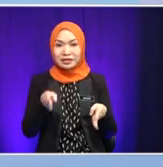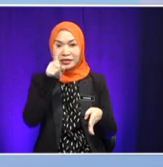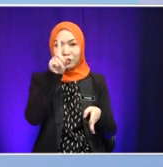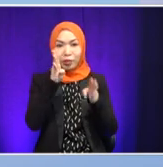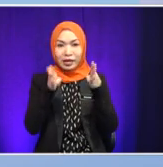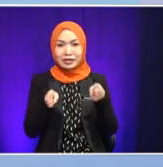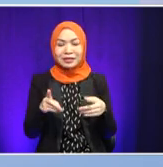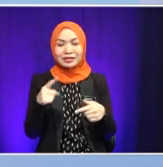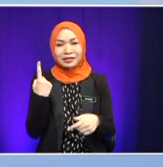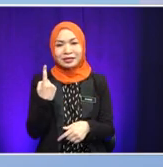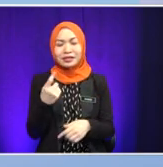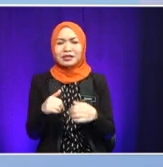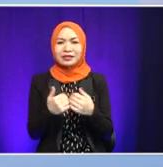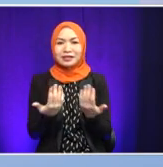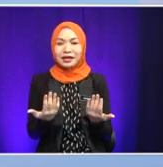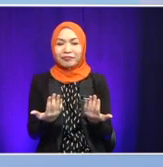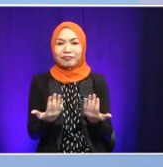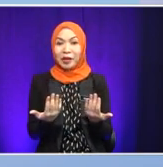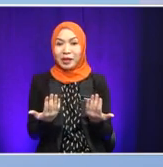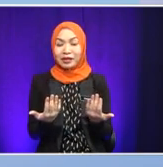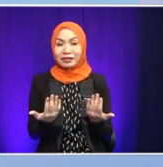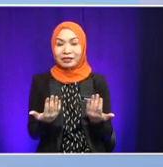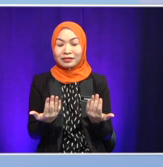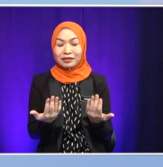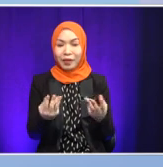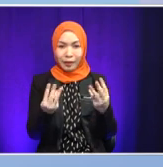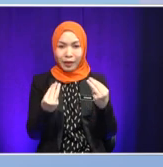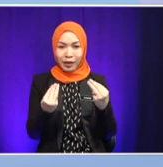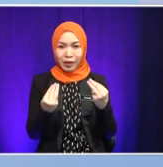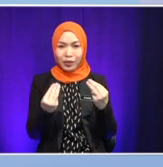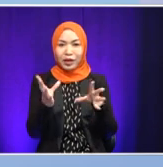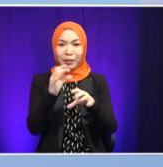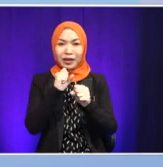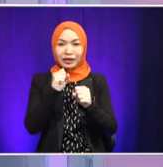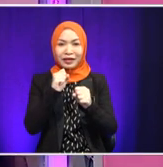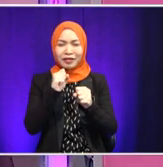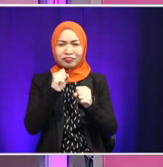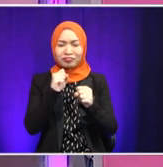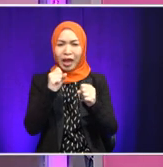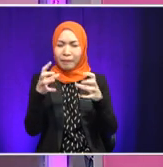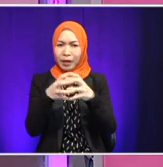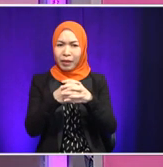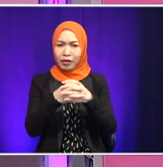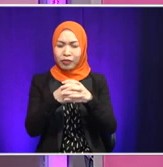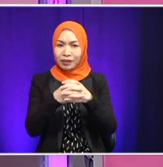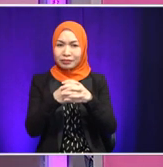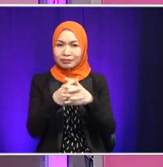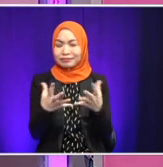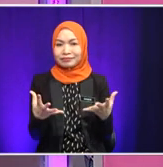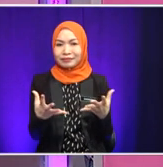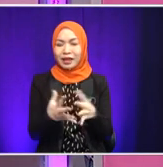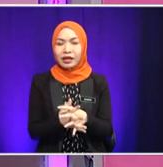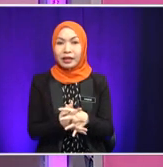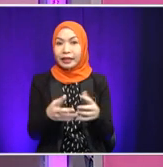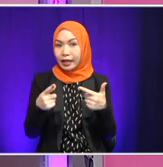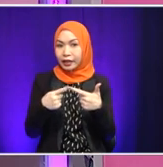kita wujudkan perpaduan sekiranya hanya satu komunisi saja yang tinggal di kawasan Taman Perumahan tersebut ya oke kesukaran menguasai bahasa Melayu Wah